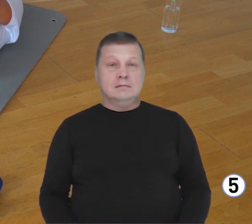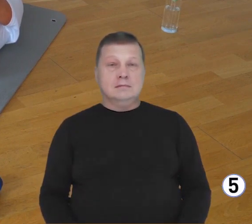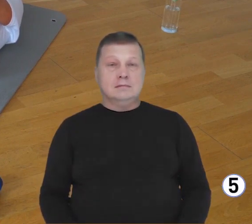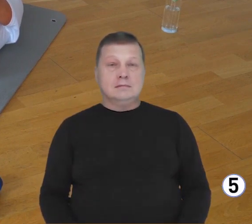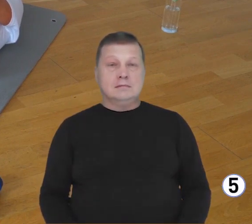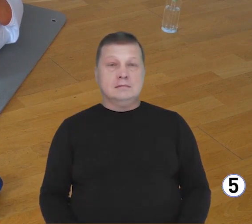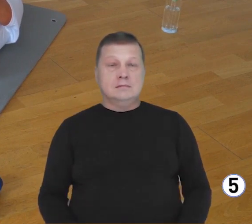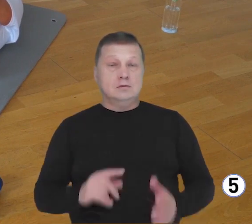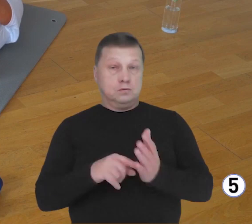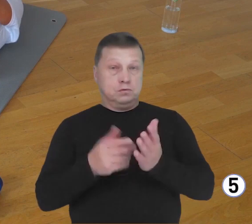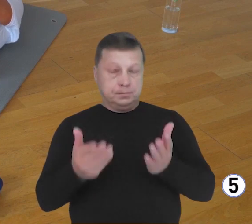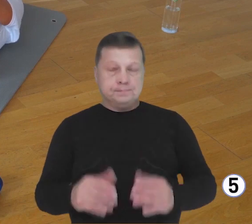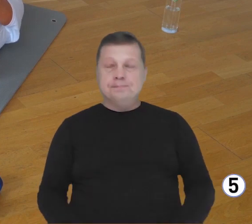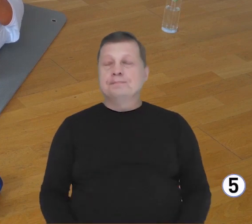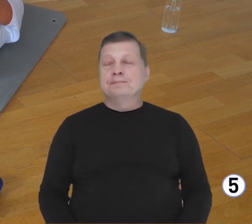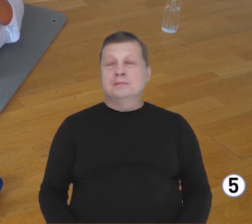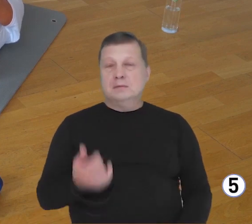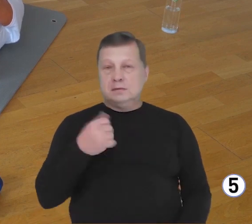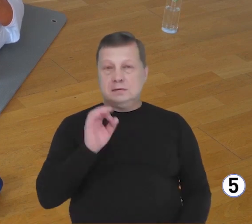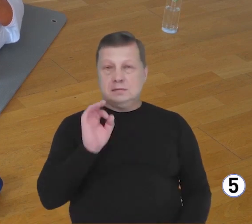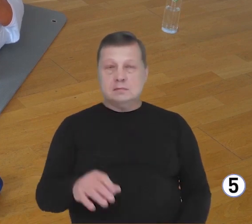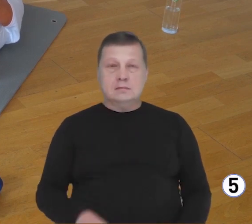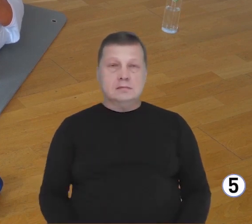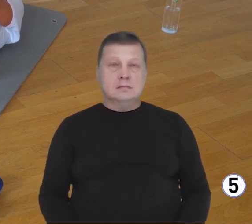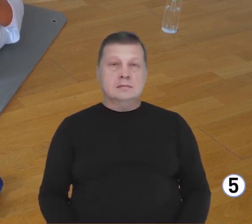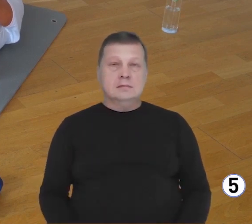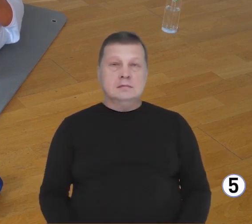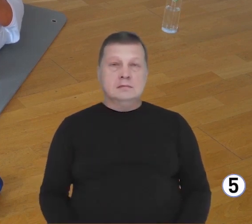Właśnie tak. Bardzo dobrze.